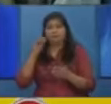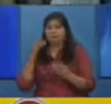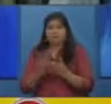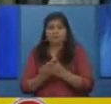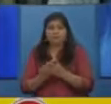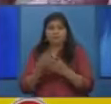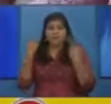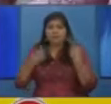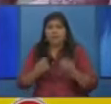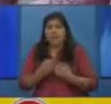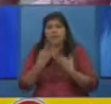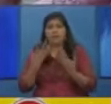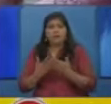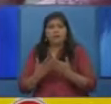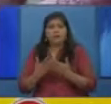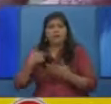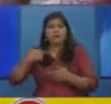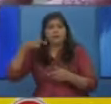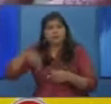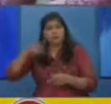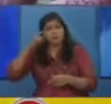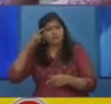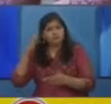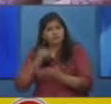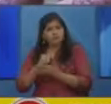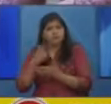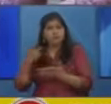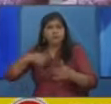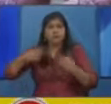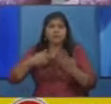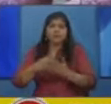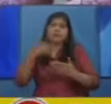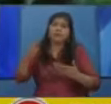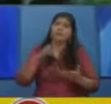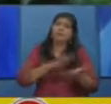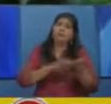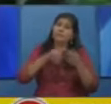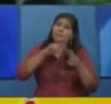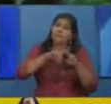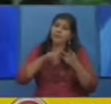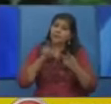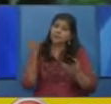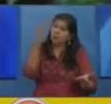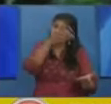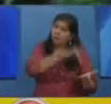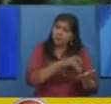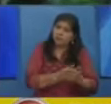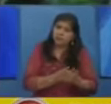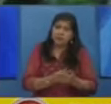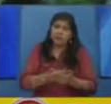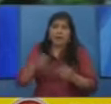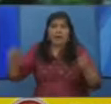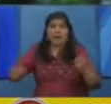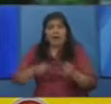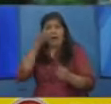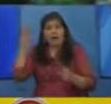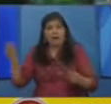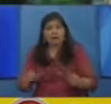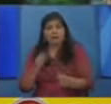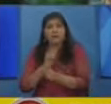हुए। यहीं से ब्राउन ने ठाना कि वो मैक्सिको में जाकर खादी का काम शुरू